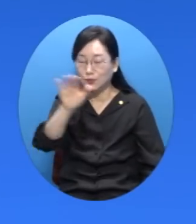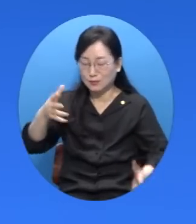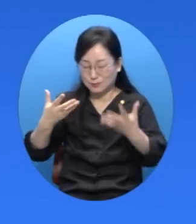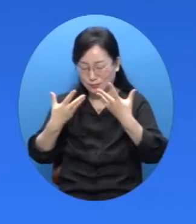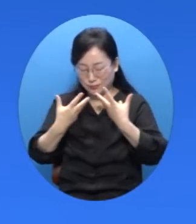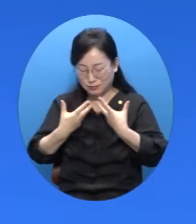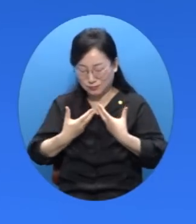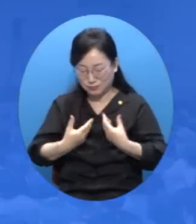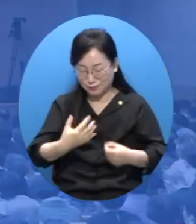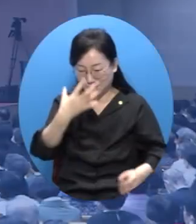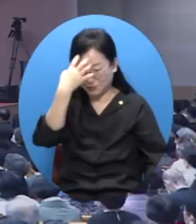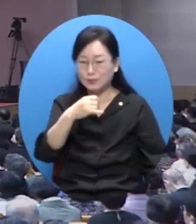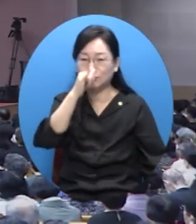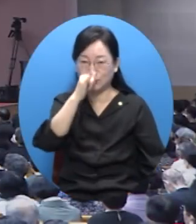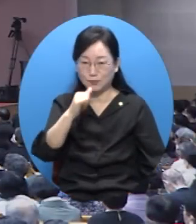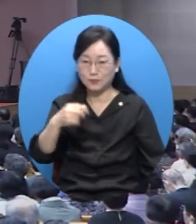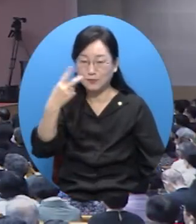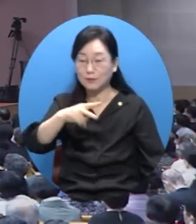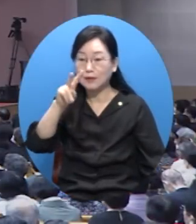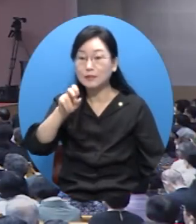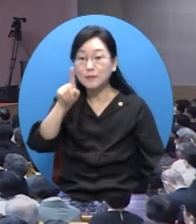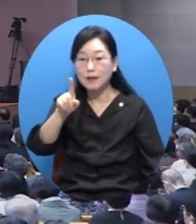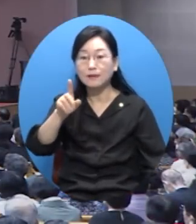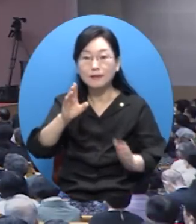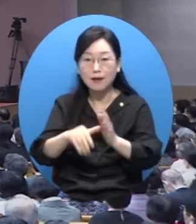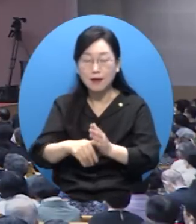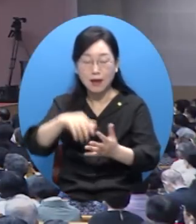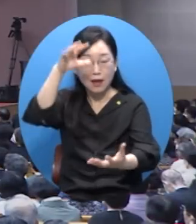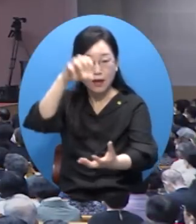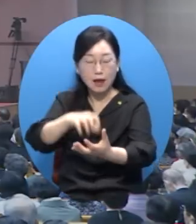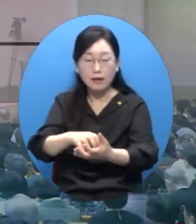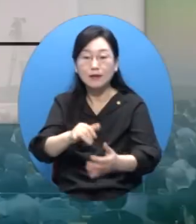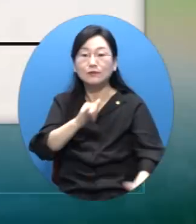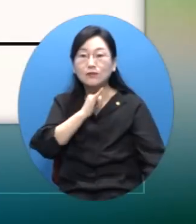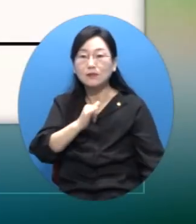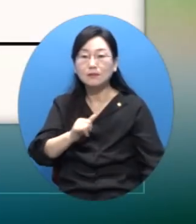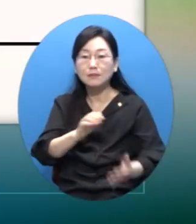가운데로 빠뜨립니다. 2021년도 총 자살한 사람이